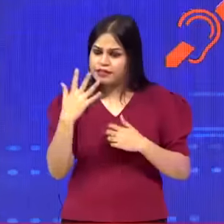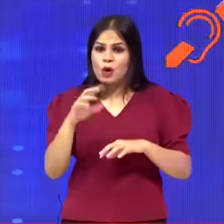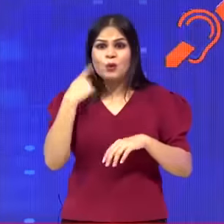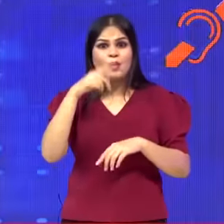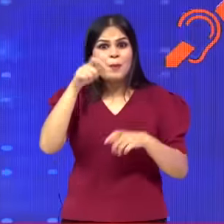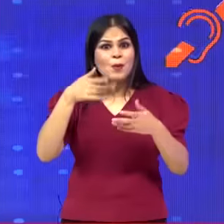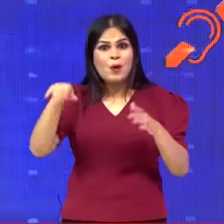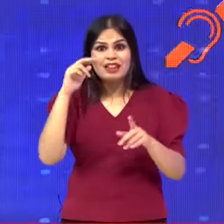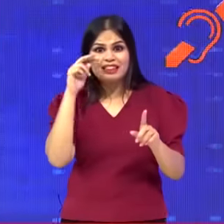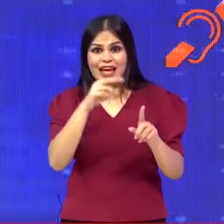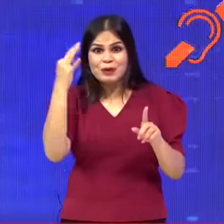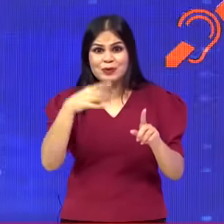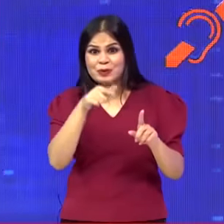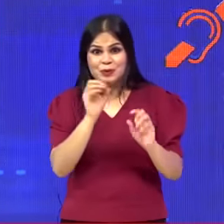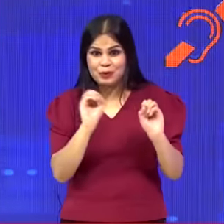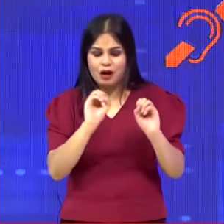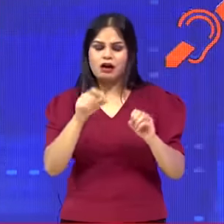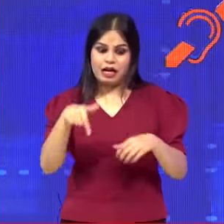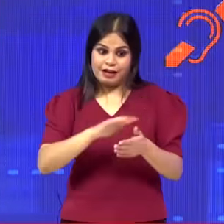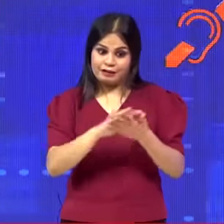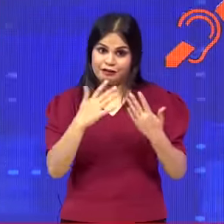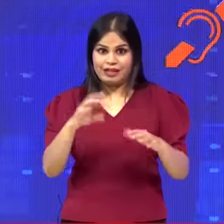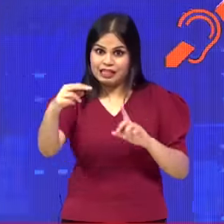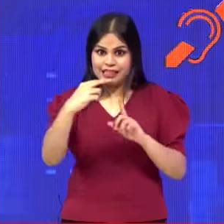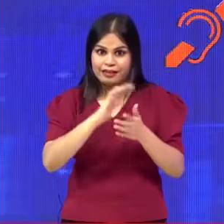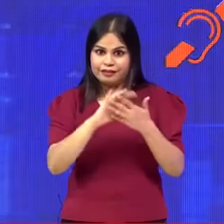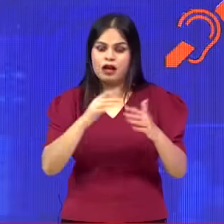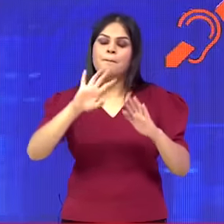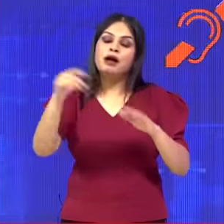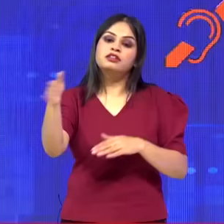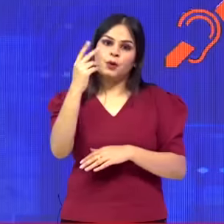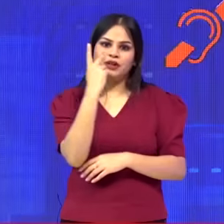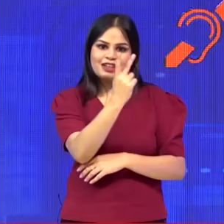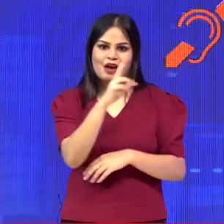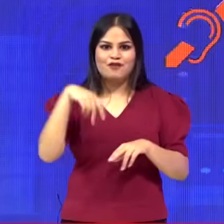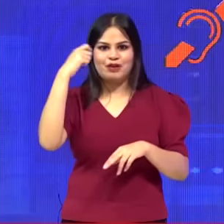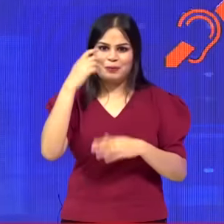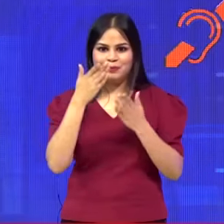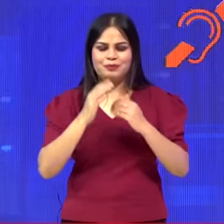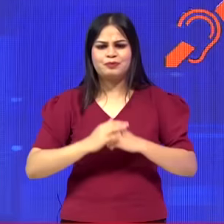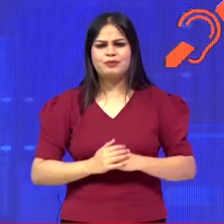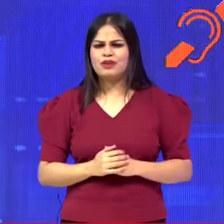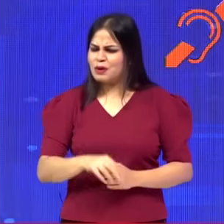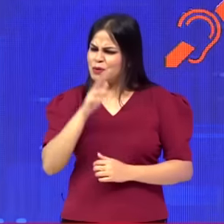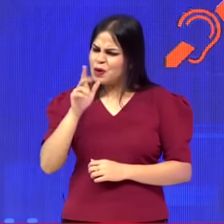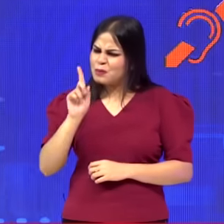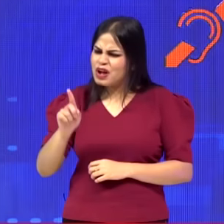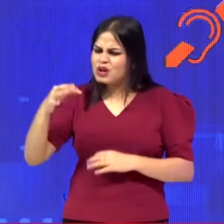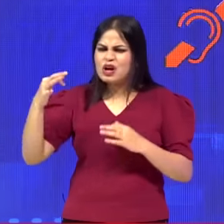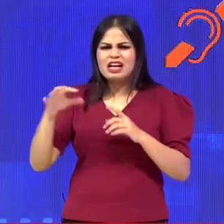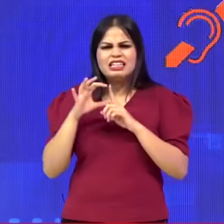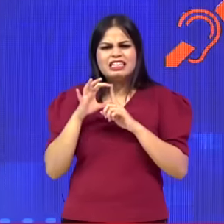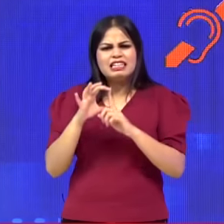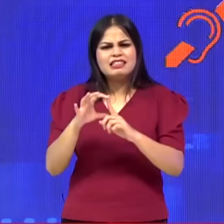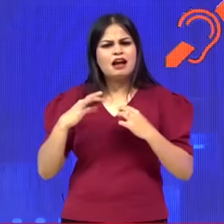जिसने नहीं देखी, इस शो के बाद जरा जाके देख लो। लेकिन ये जो नियम आपने बनाए हैं डिसेंट ड्रेस के सर, ये